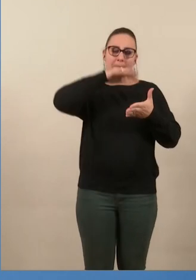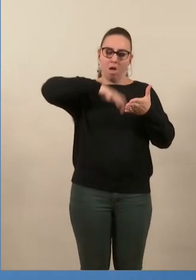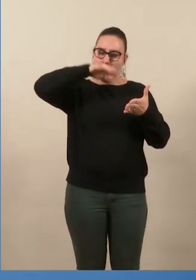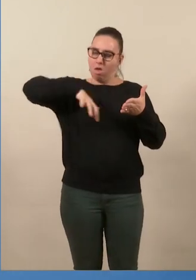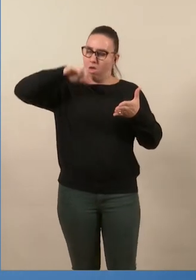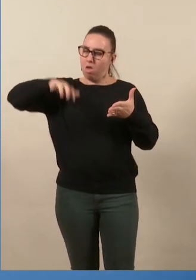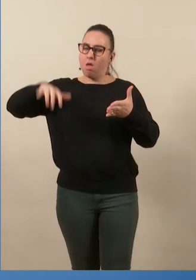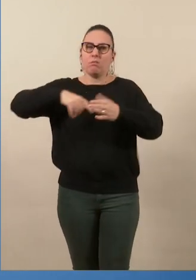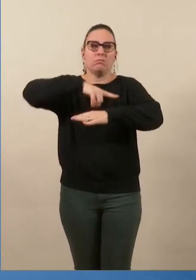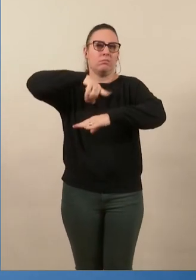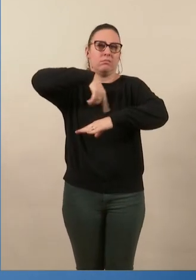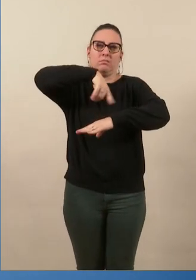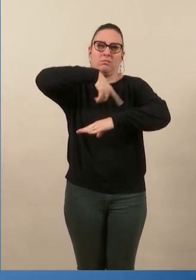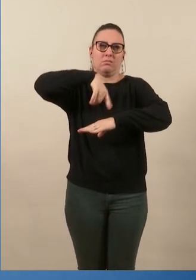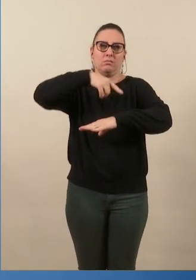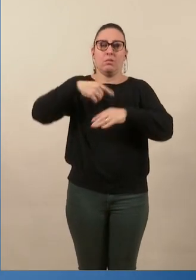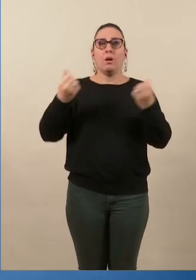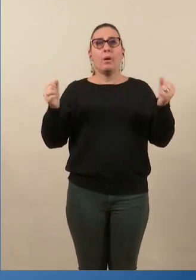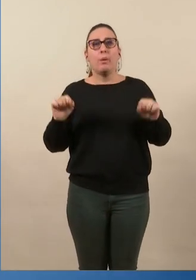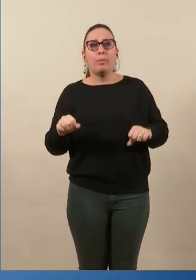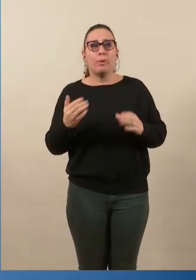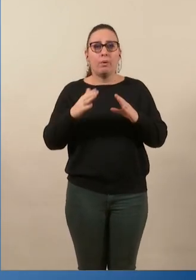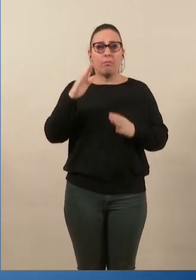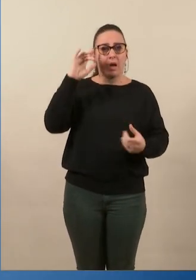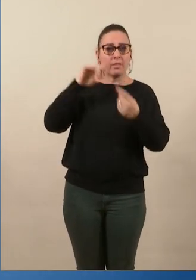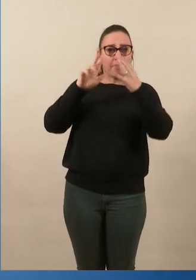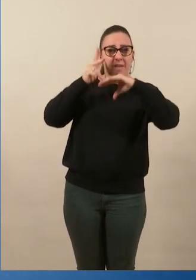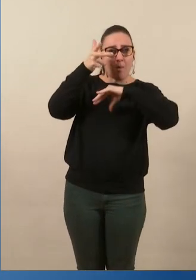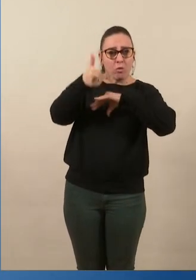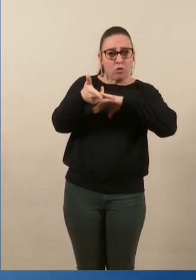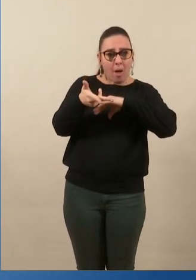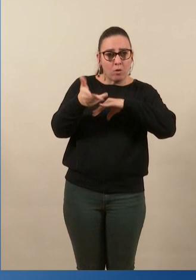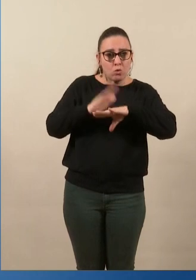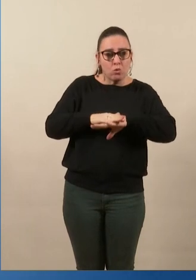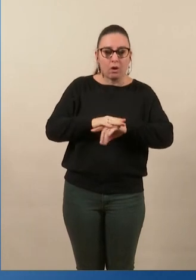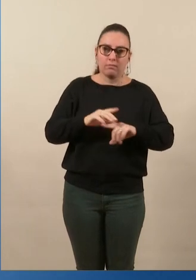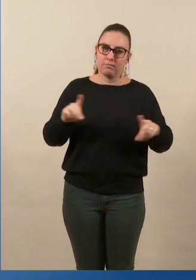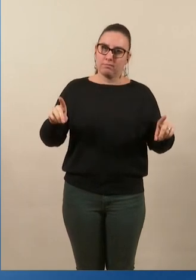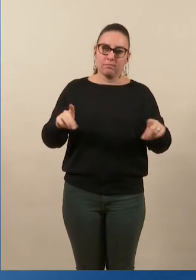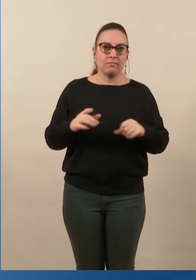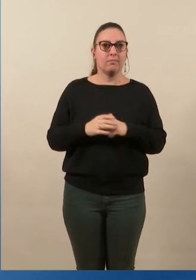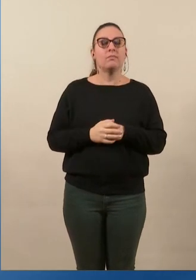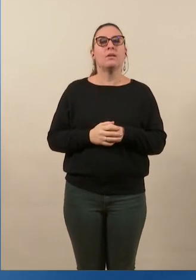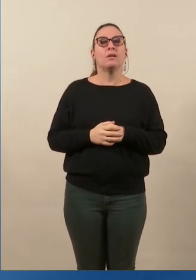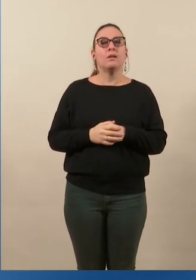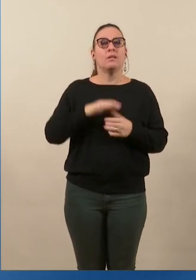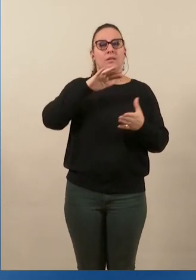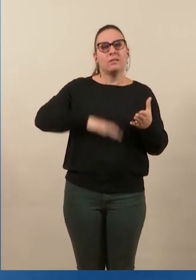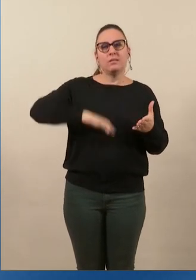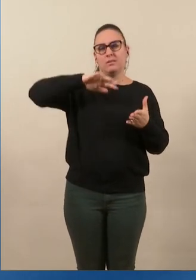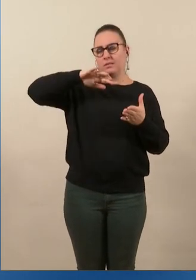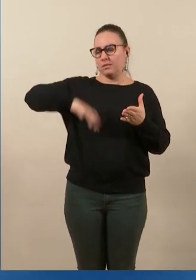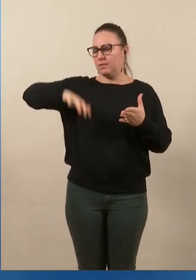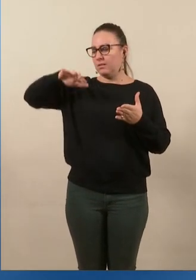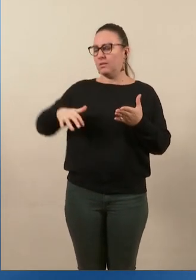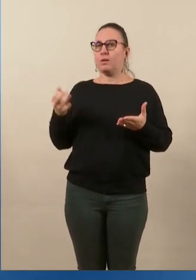réalité ce rapport n'a rien d'un rapport sur le développement durable il égraine sur des dizaines de pages